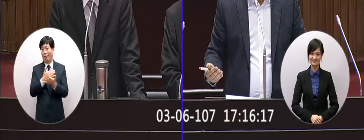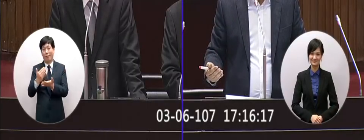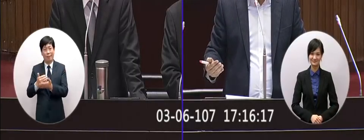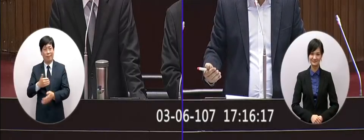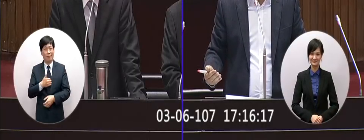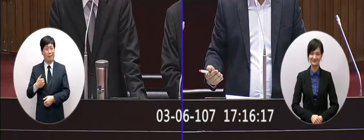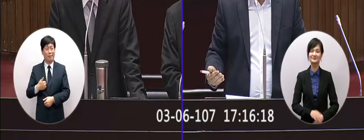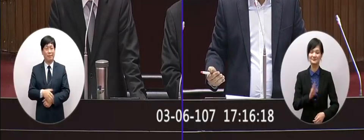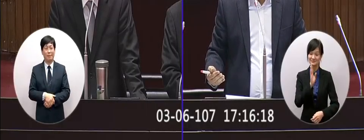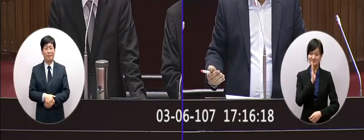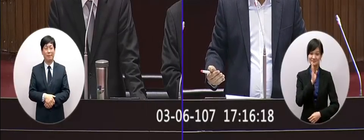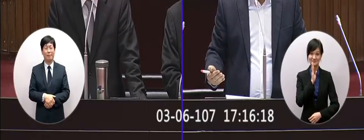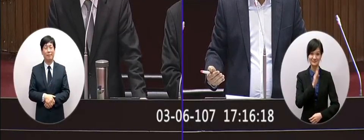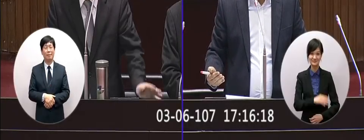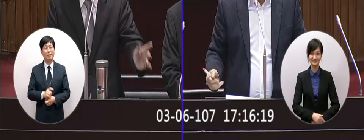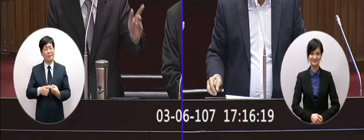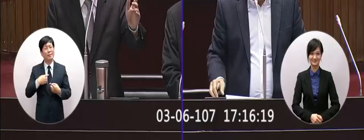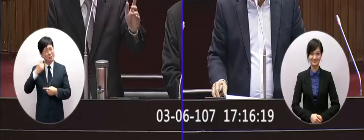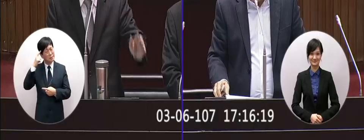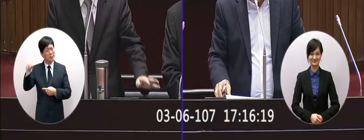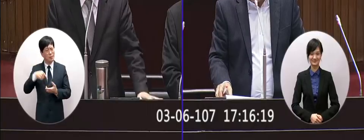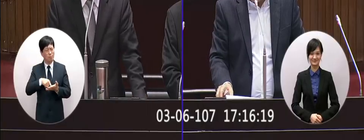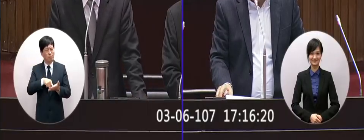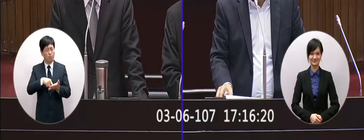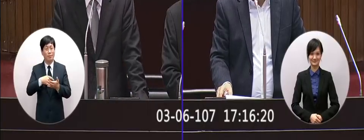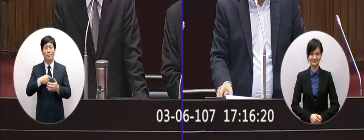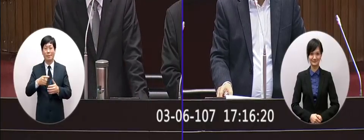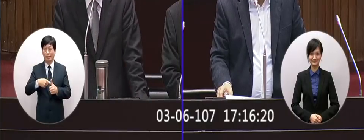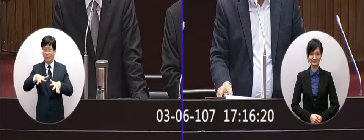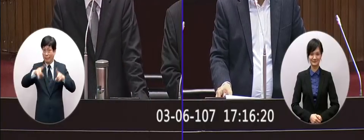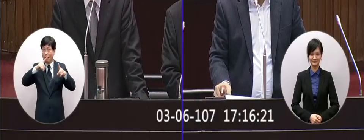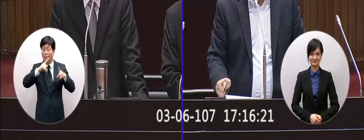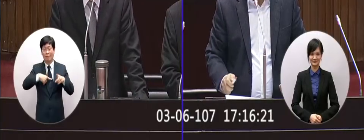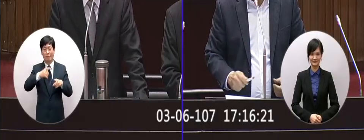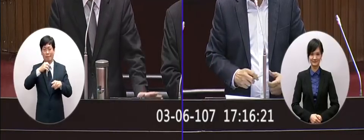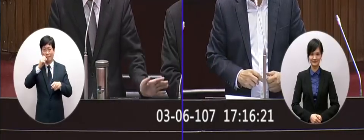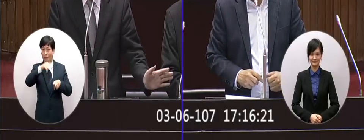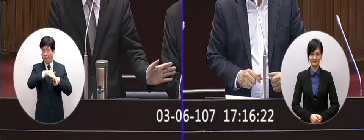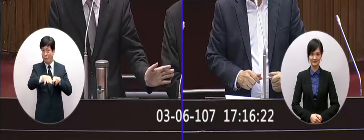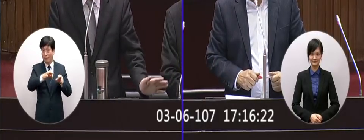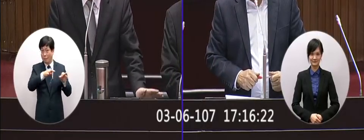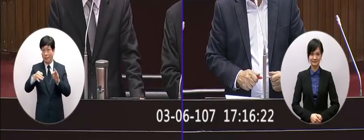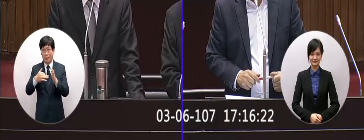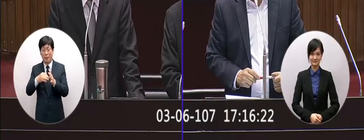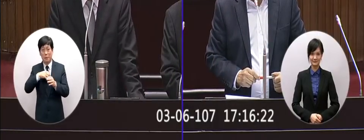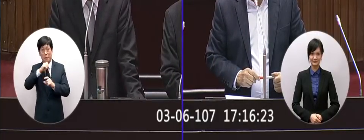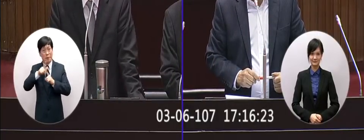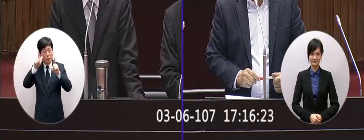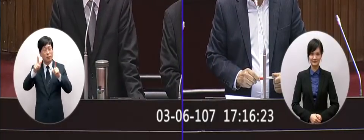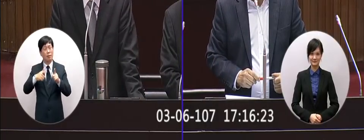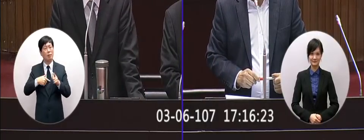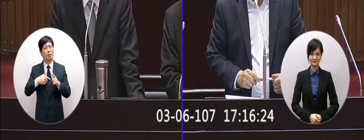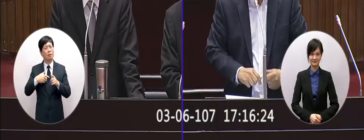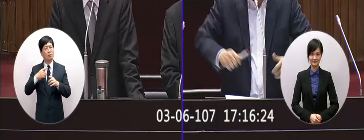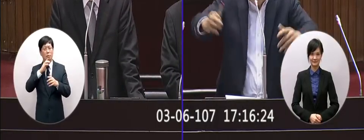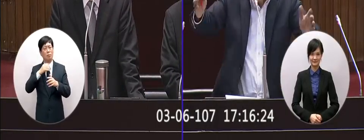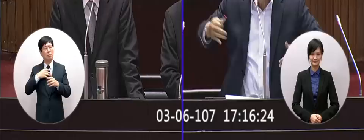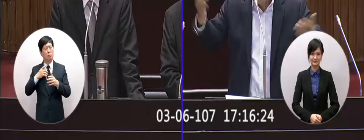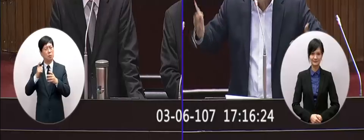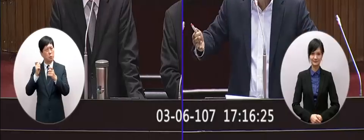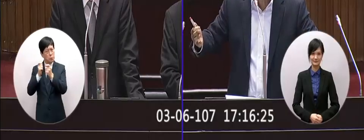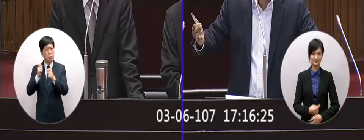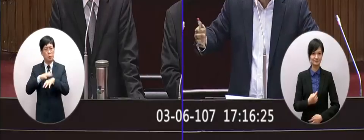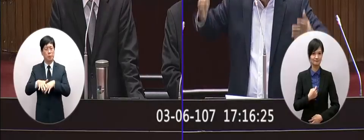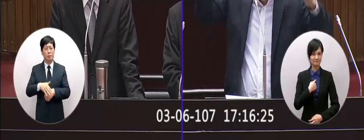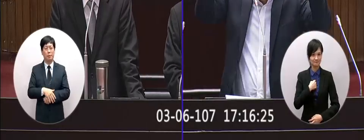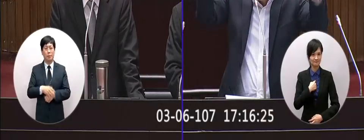题啦，吼。 是啦。 是啊，我想你近处的，咱先讲高铁南延到屏东吼，我相信大概一段时间了后，交通部都。 我是